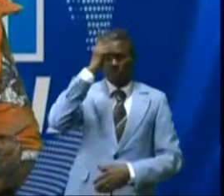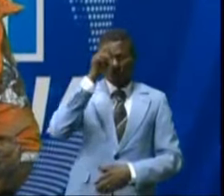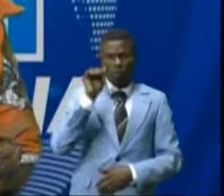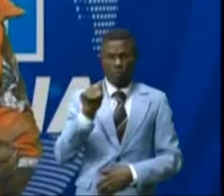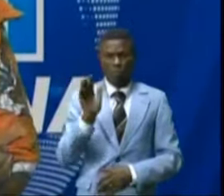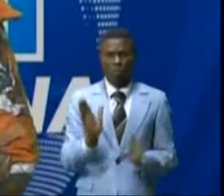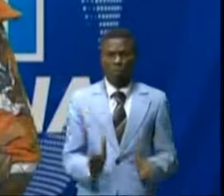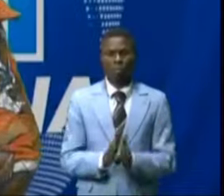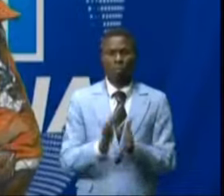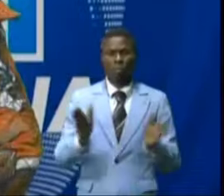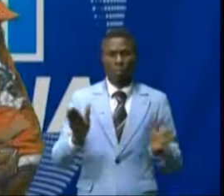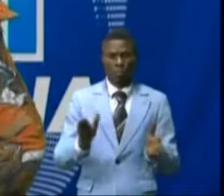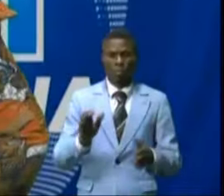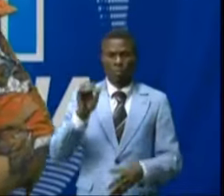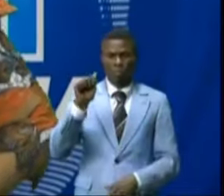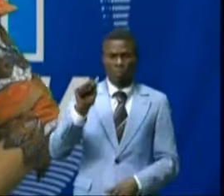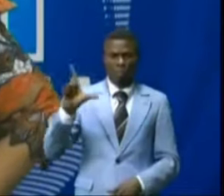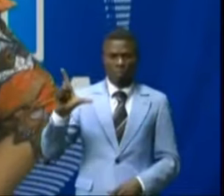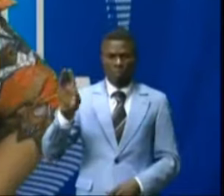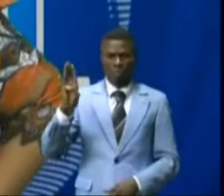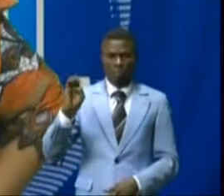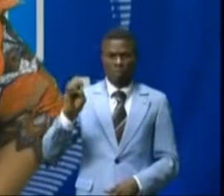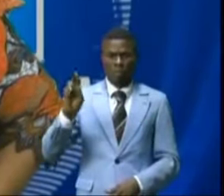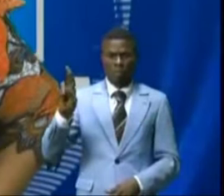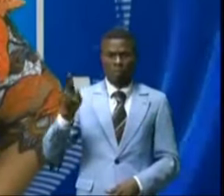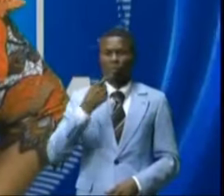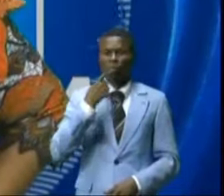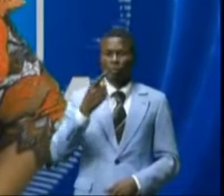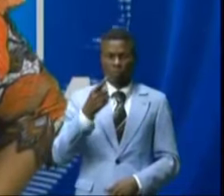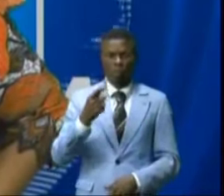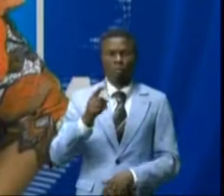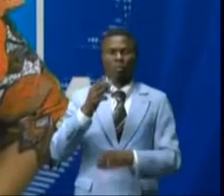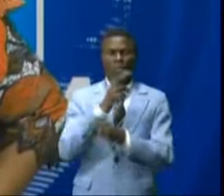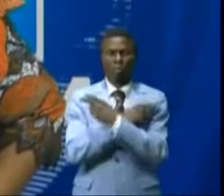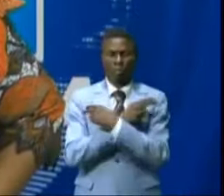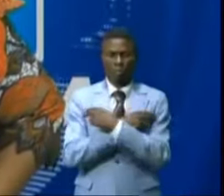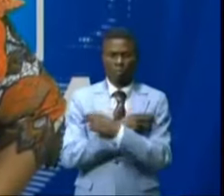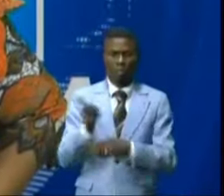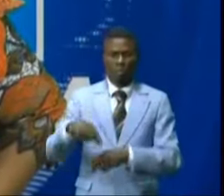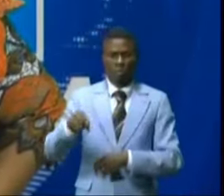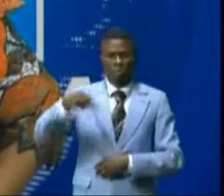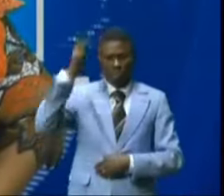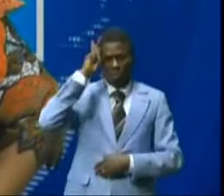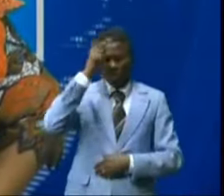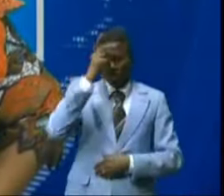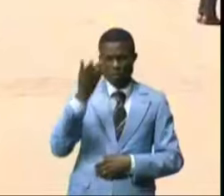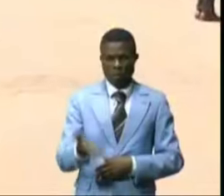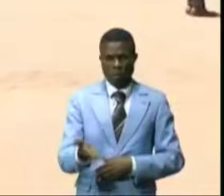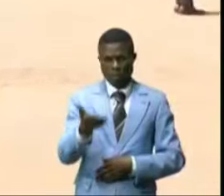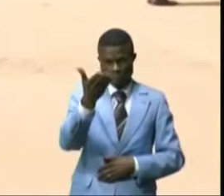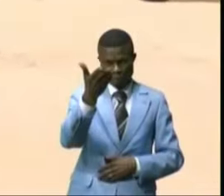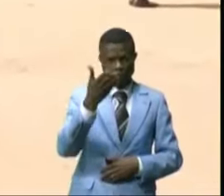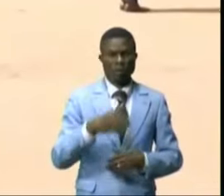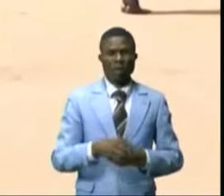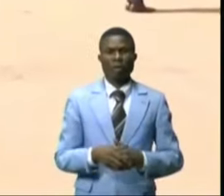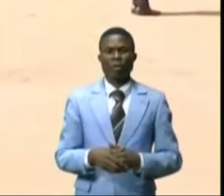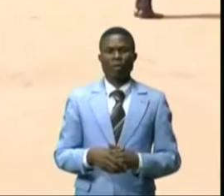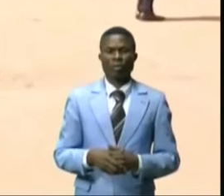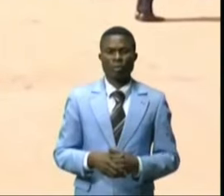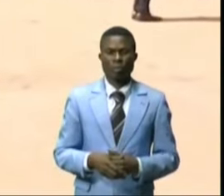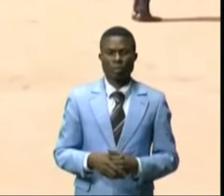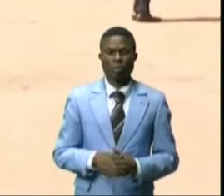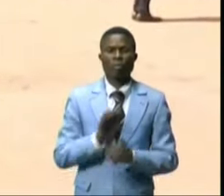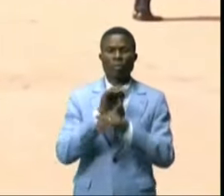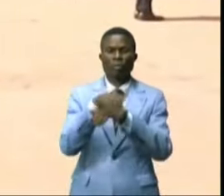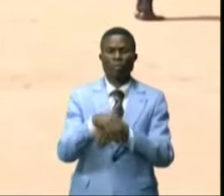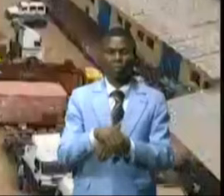directeur général Albert Kabessé l'a dit lors de son séjour dans cette province cuprifère. Après avoir